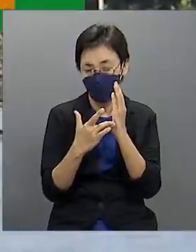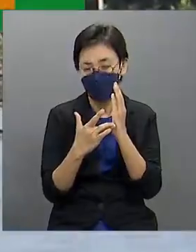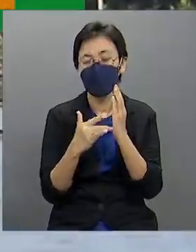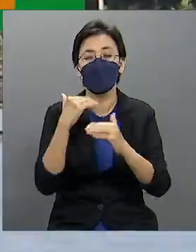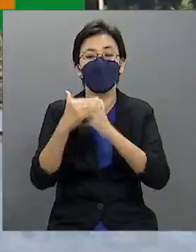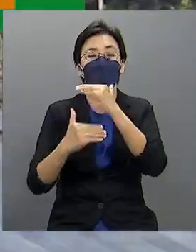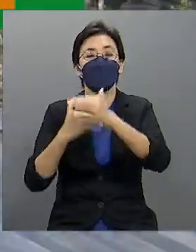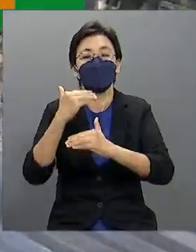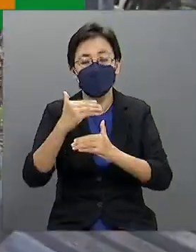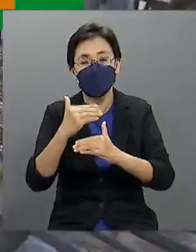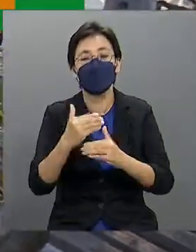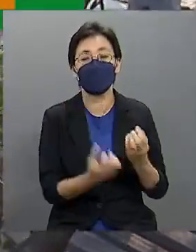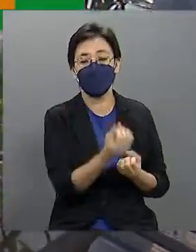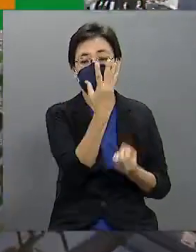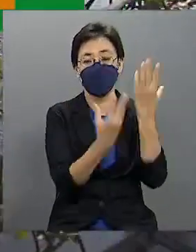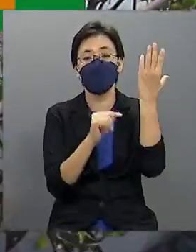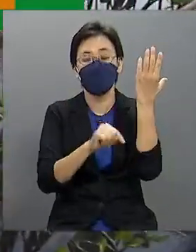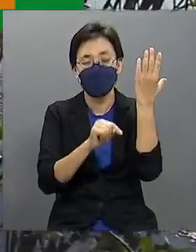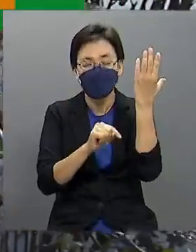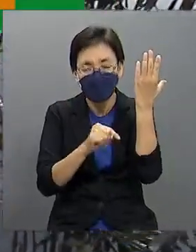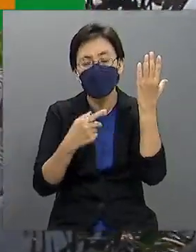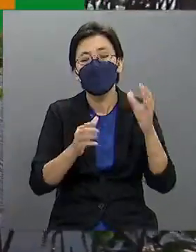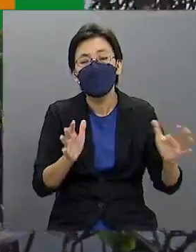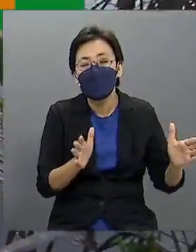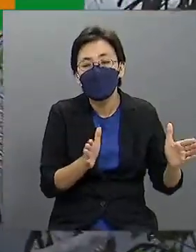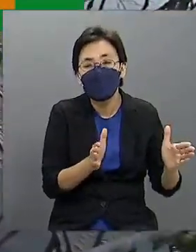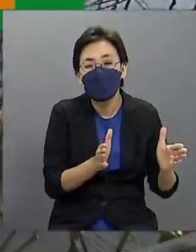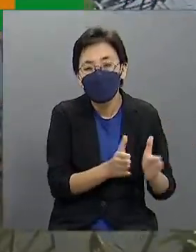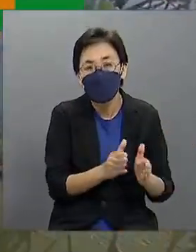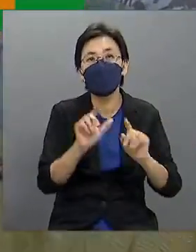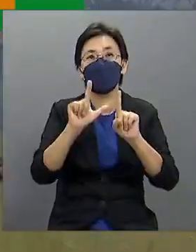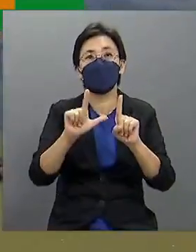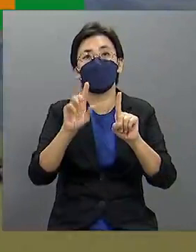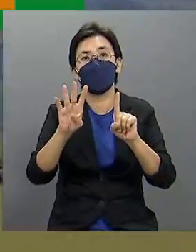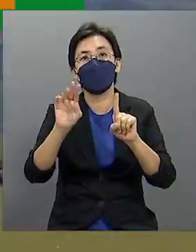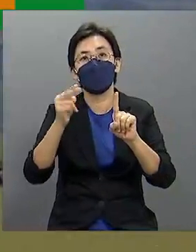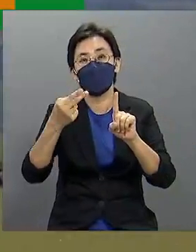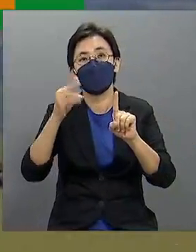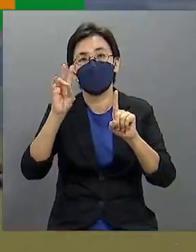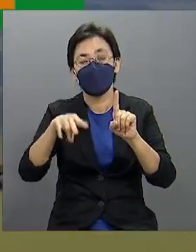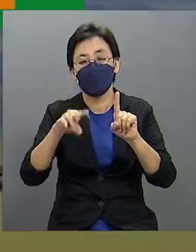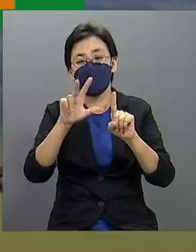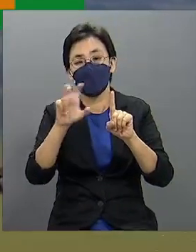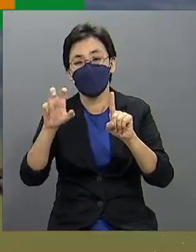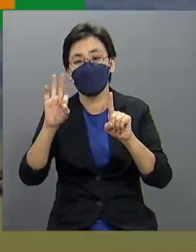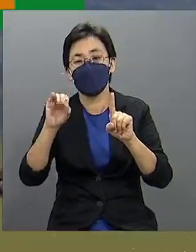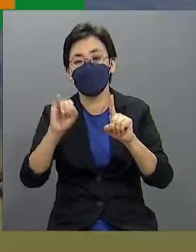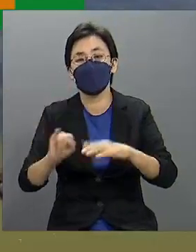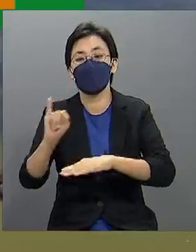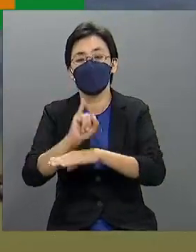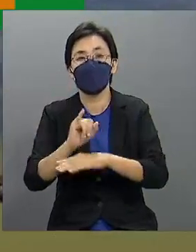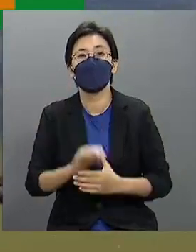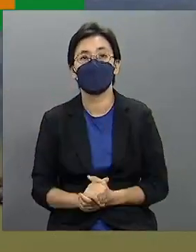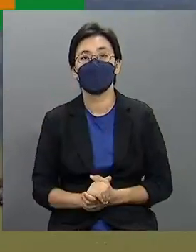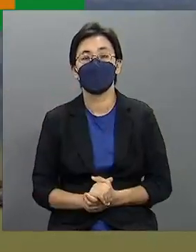องป่าชายเลนเหลืออยู่ประมาณ 1,47,390 ไร้โดยเฉพาะในช่วงหลายปี